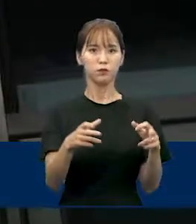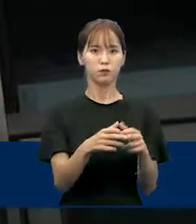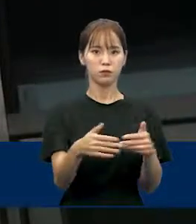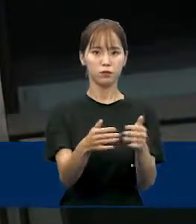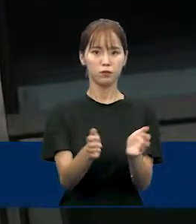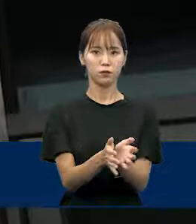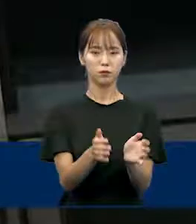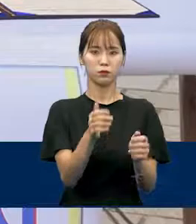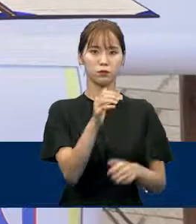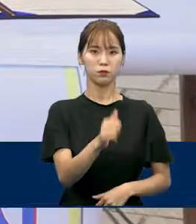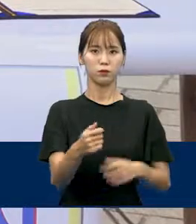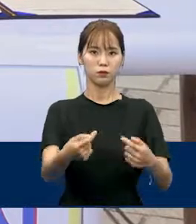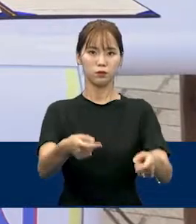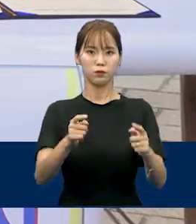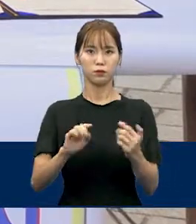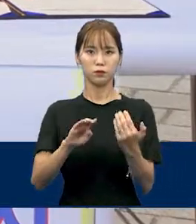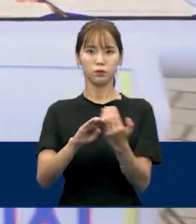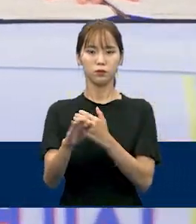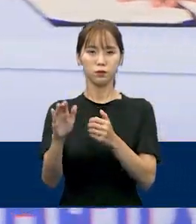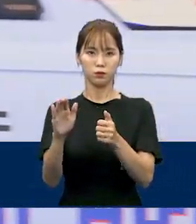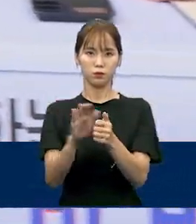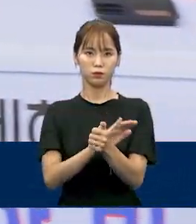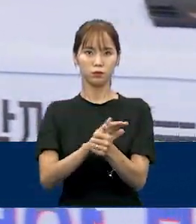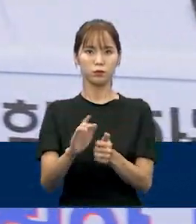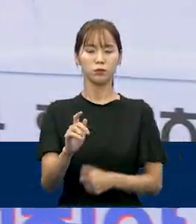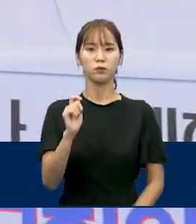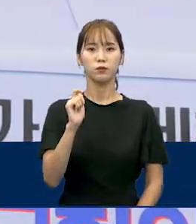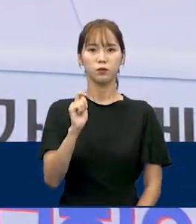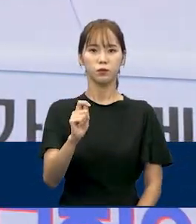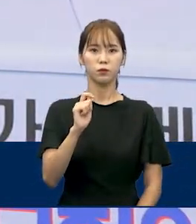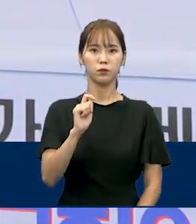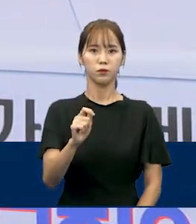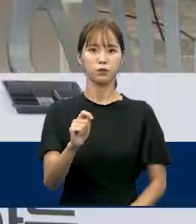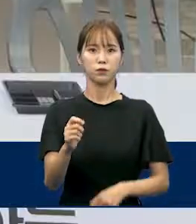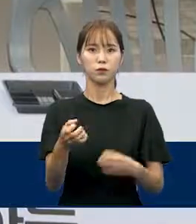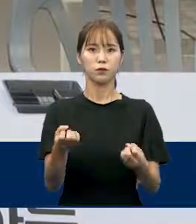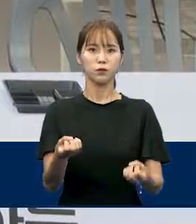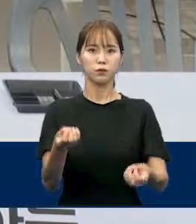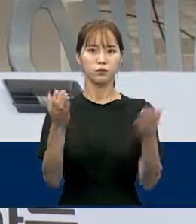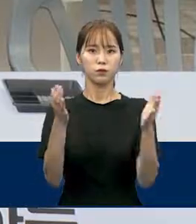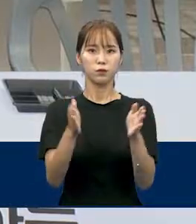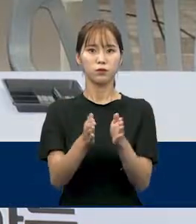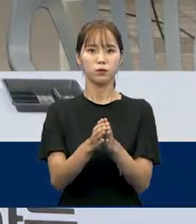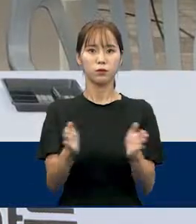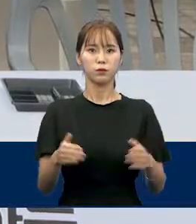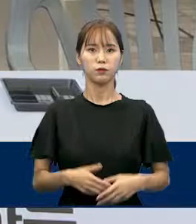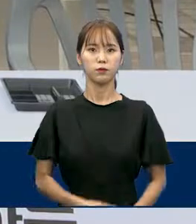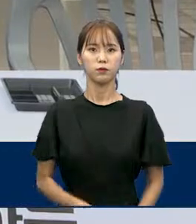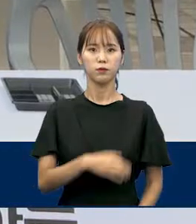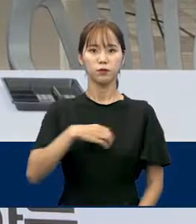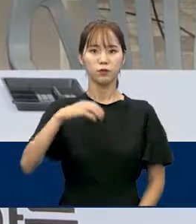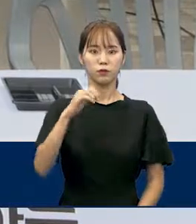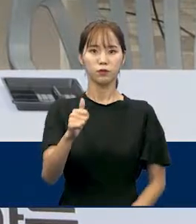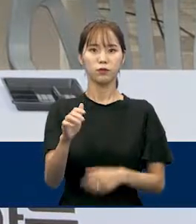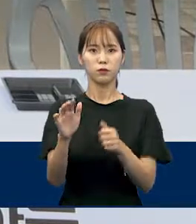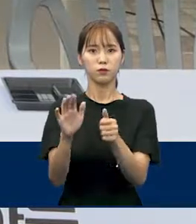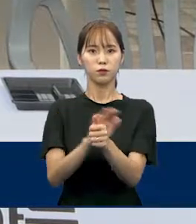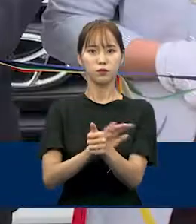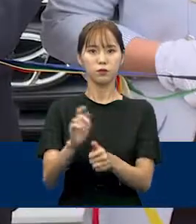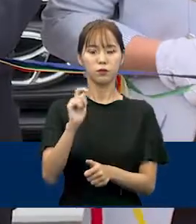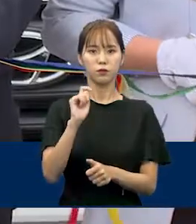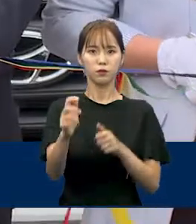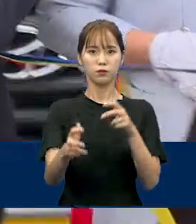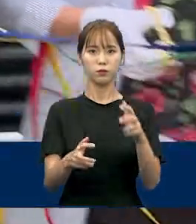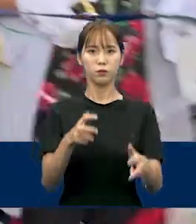택시 업체와 장애인 단체장 등이 참석한 가운데 돌봄 택시 하 박씨 꽈 발대식을 가졌습니다 유덕열